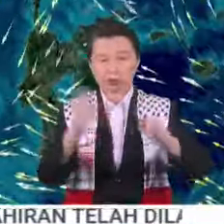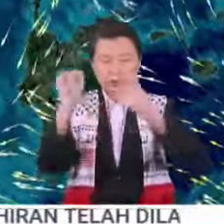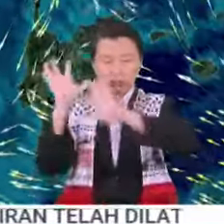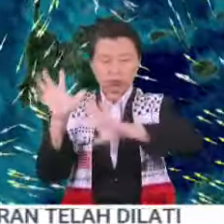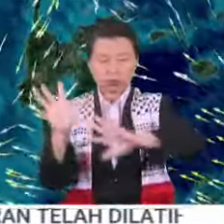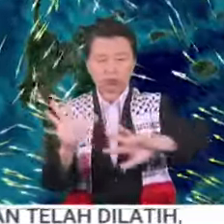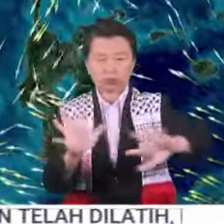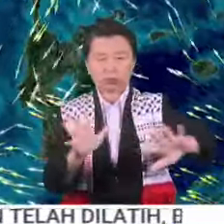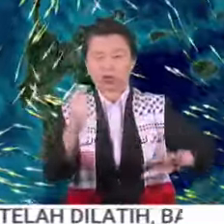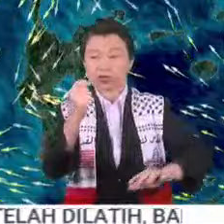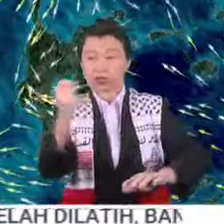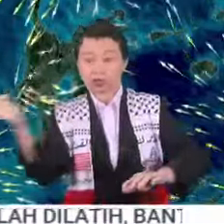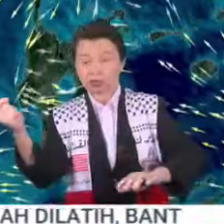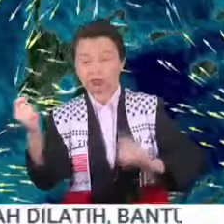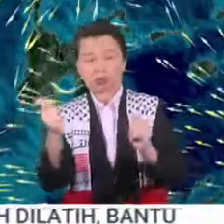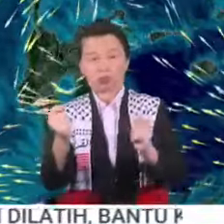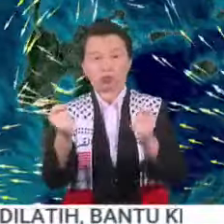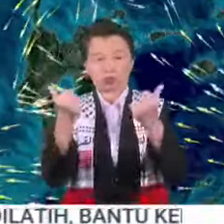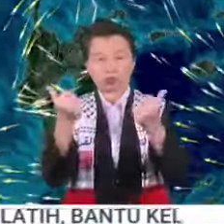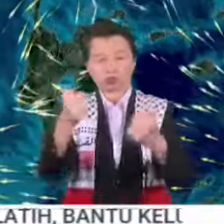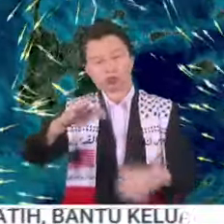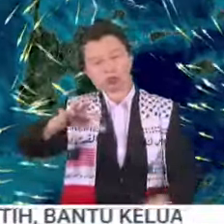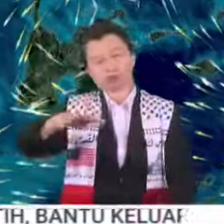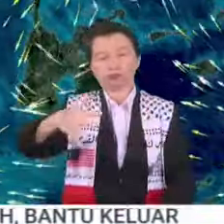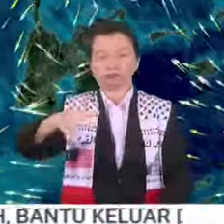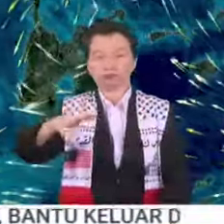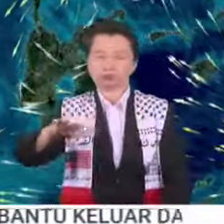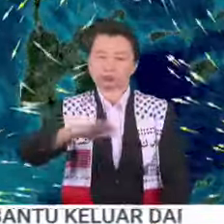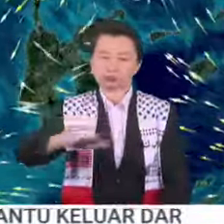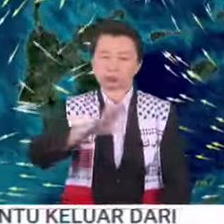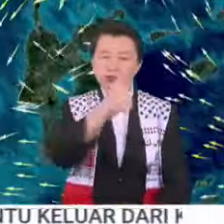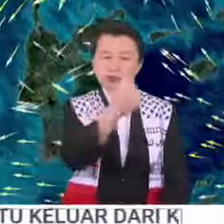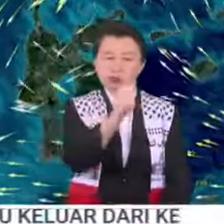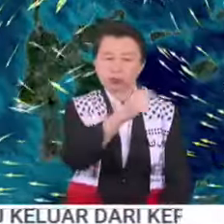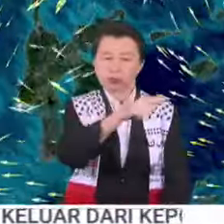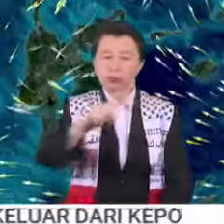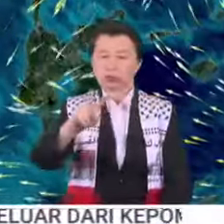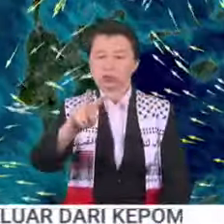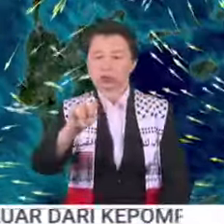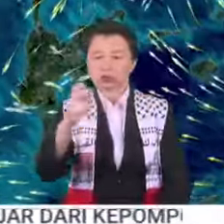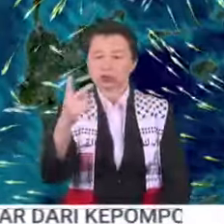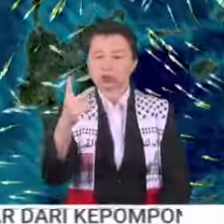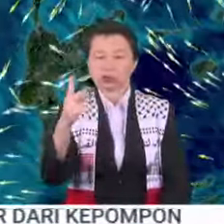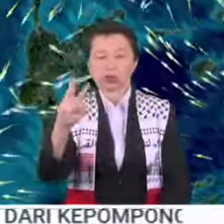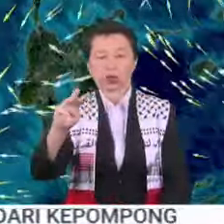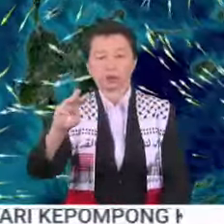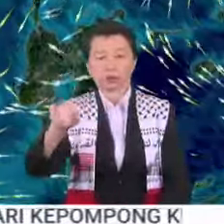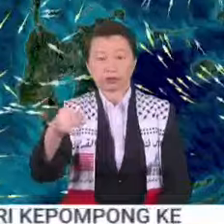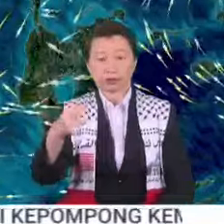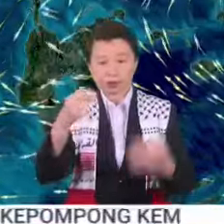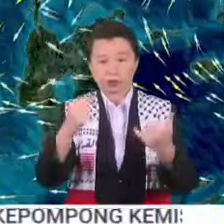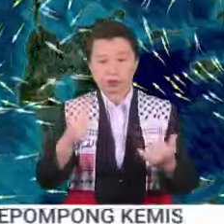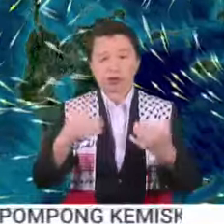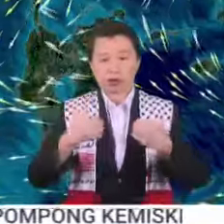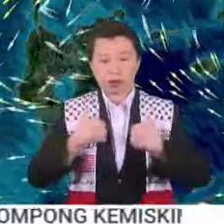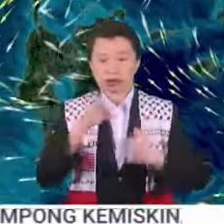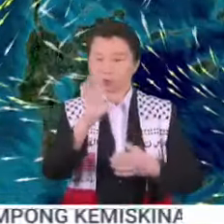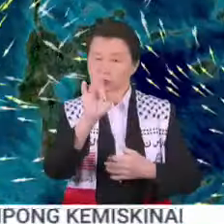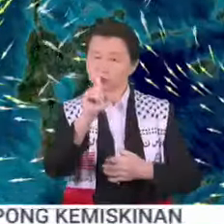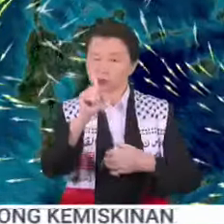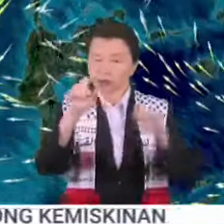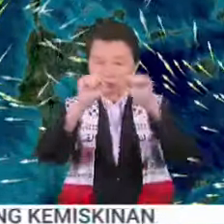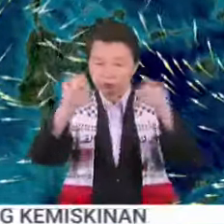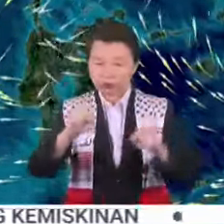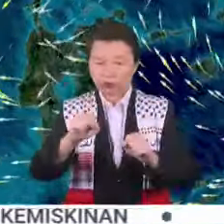angin daripada arah timuran dengan kelajuan yang agak sederhana, sekitar 10 hingga ke 20 km/jam. Dan pada ketika ini juga terdapat satu